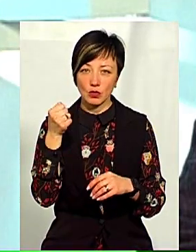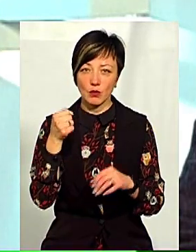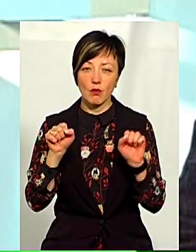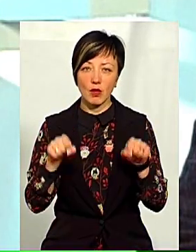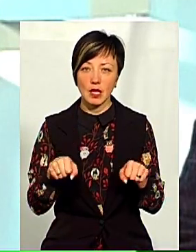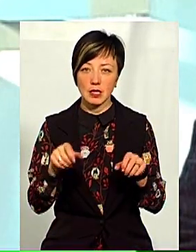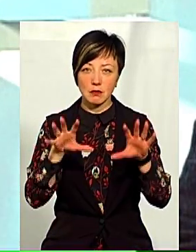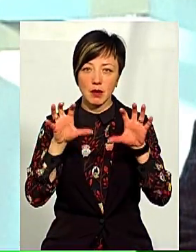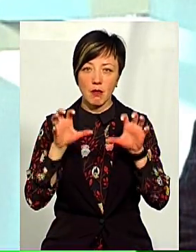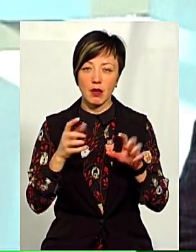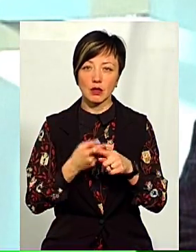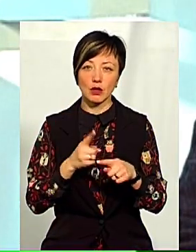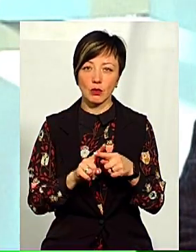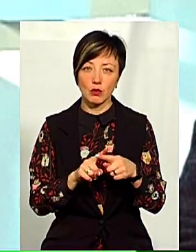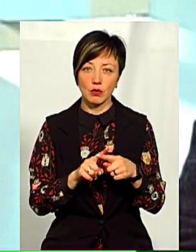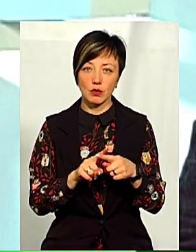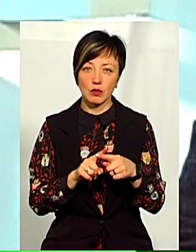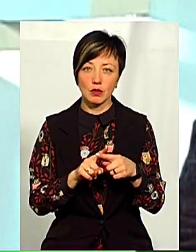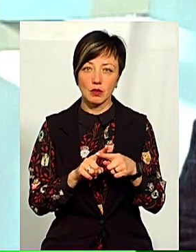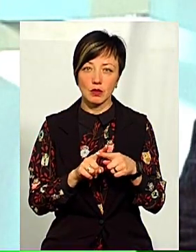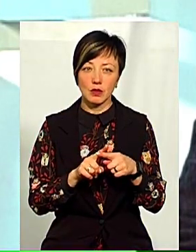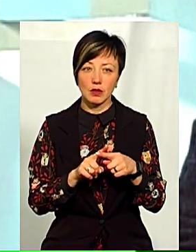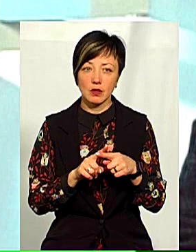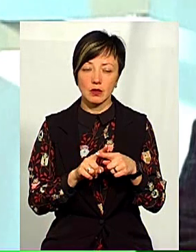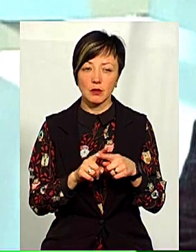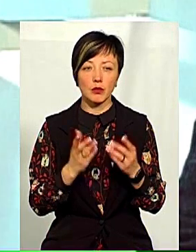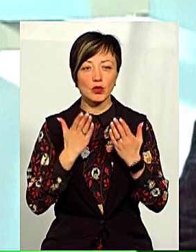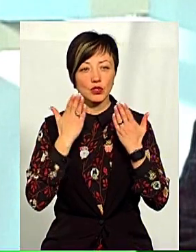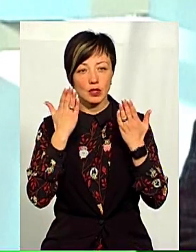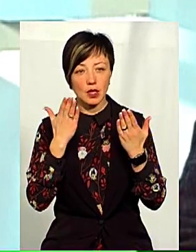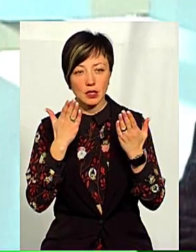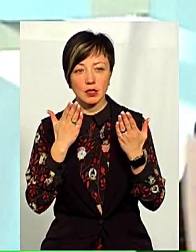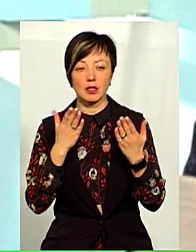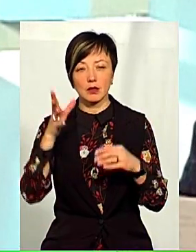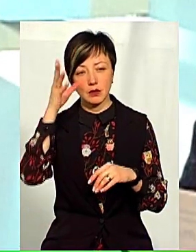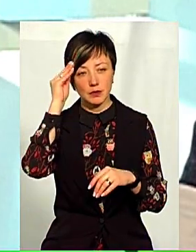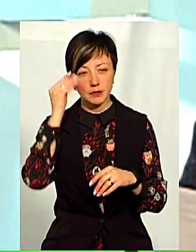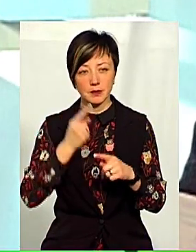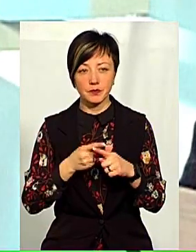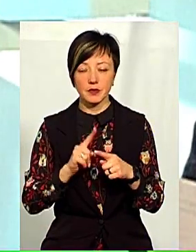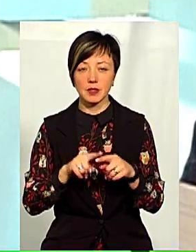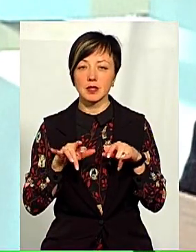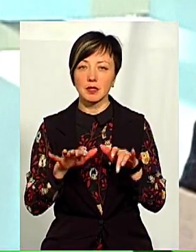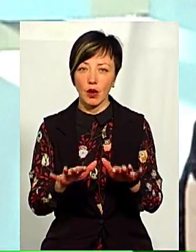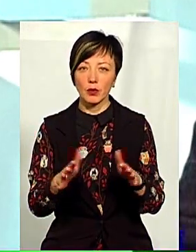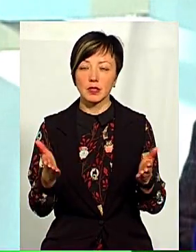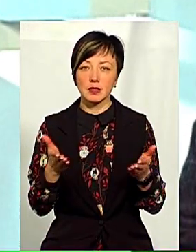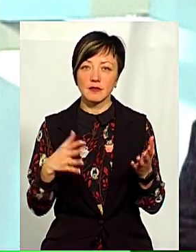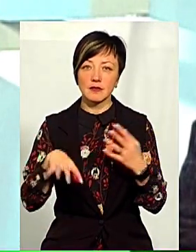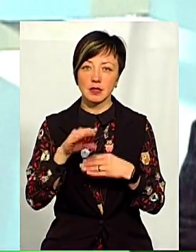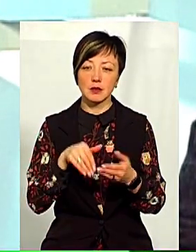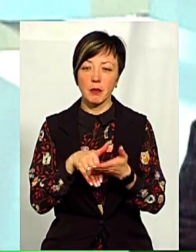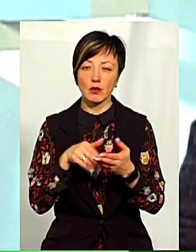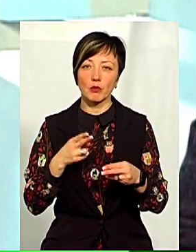могли сприймати його, ну, для того, щоб хоч прочитати і прийняти до уваги оці заходи і всі ті